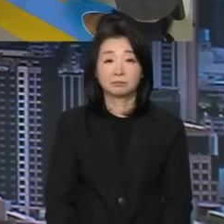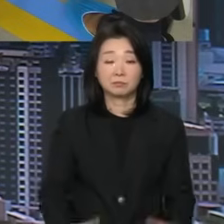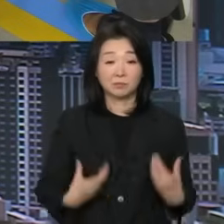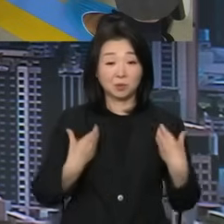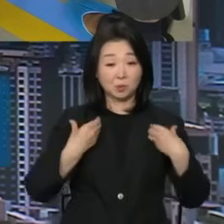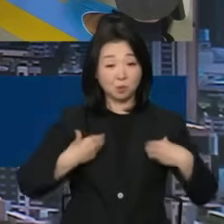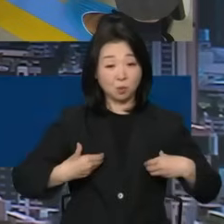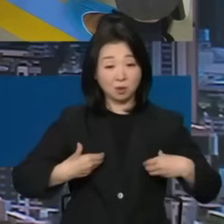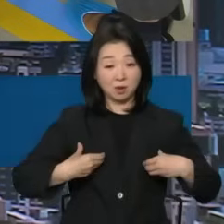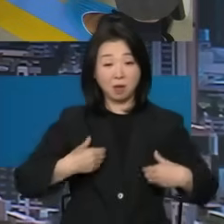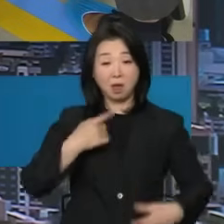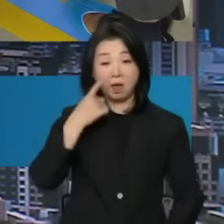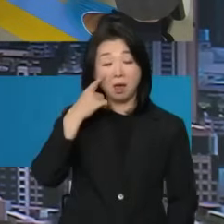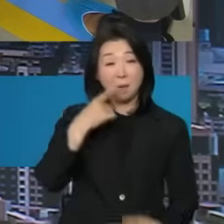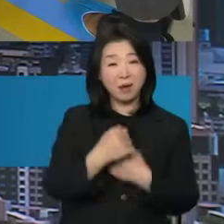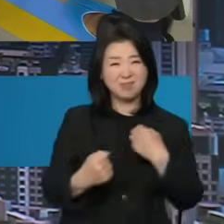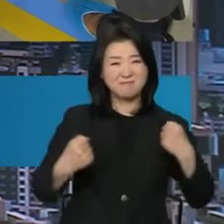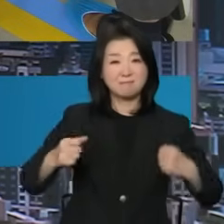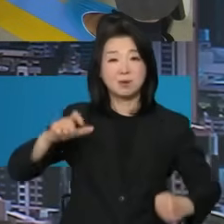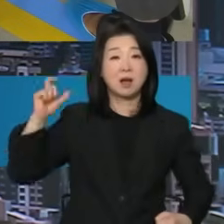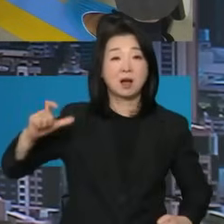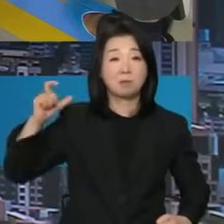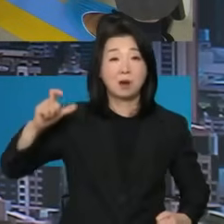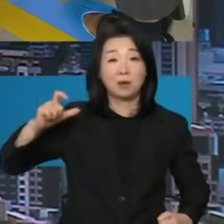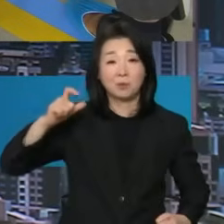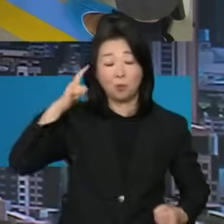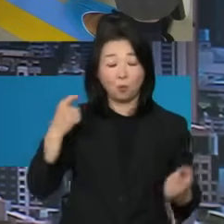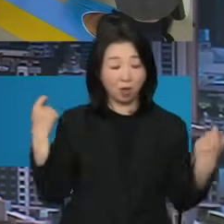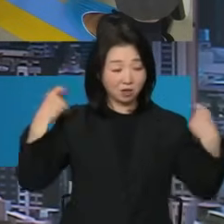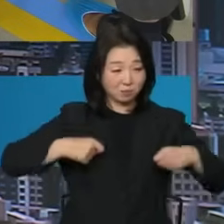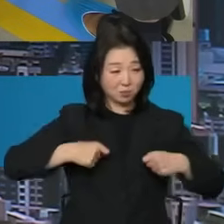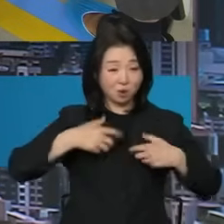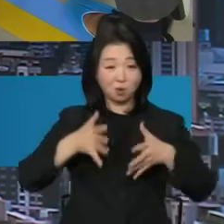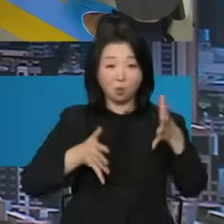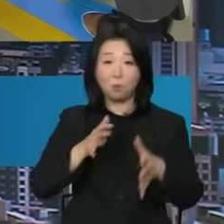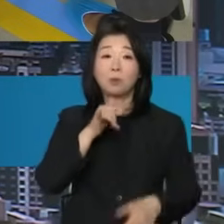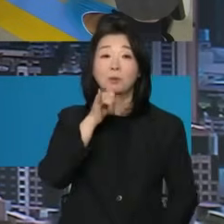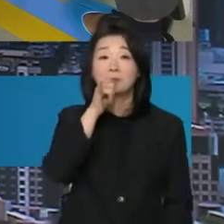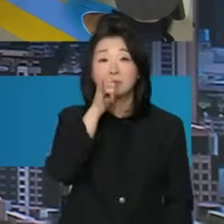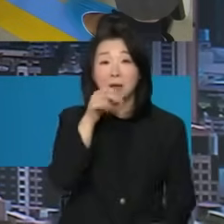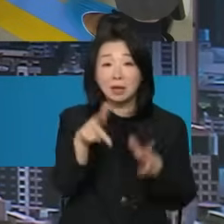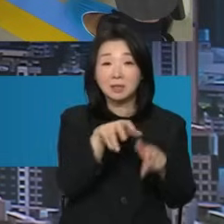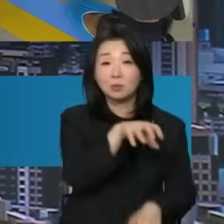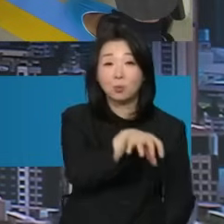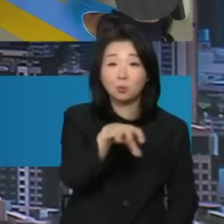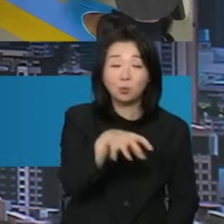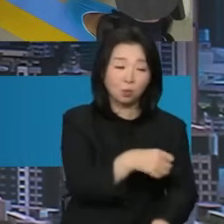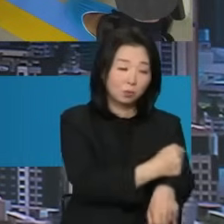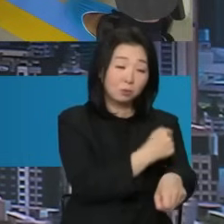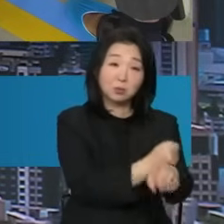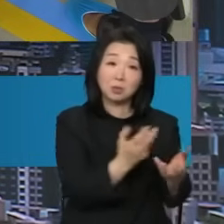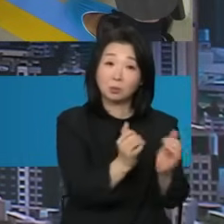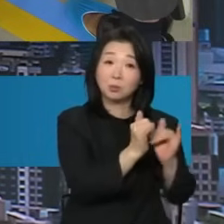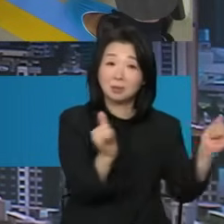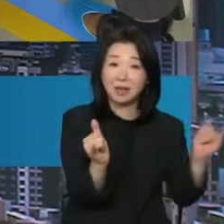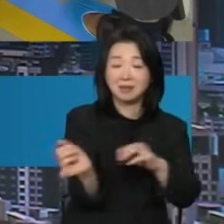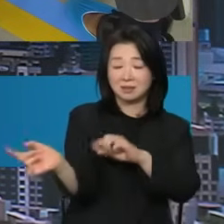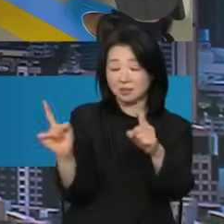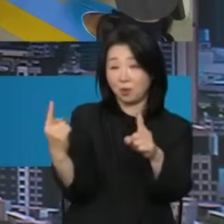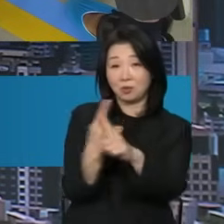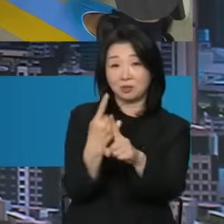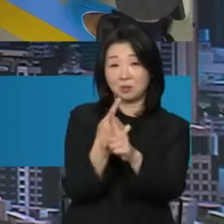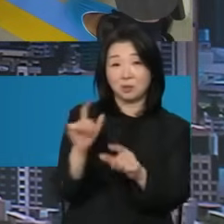조끼를 입기만 하면 힘을 강하게 만들어주는 입는 로봇이 나왔습니다. 산업 현장의 생산직 노동자는 물론